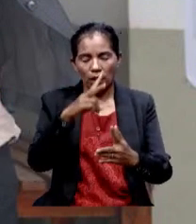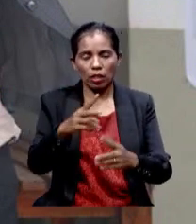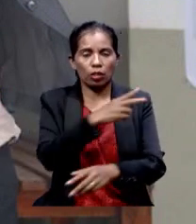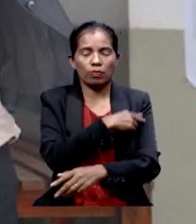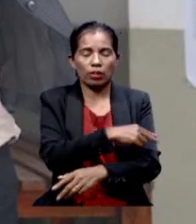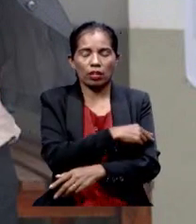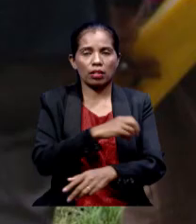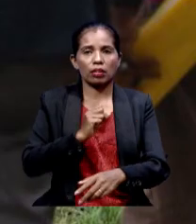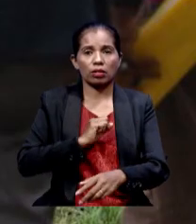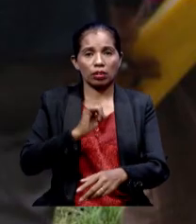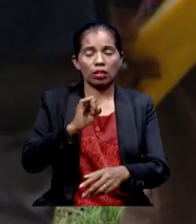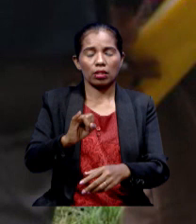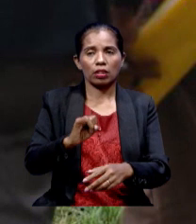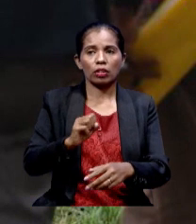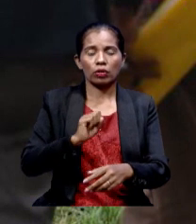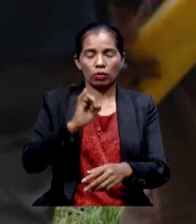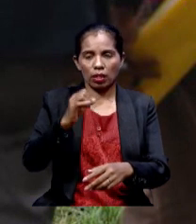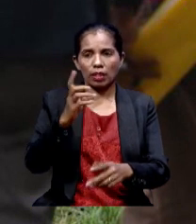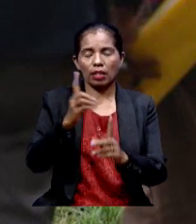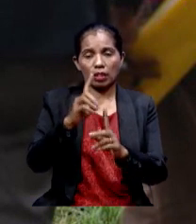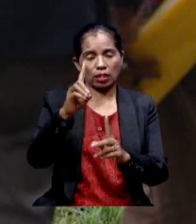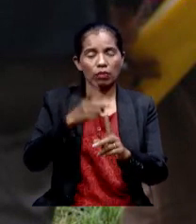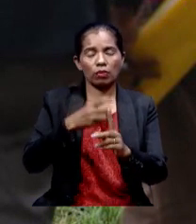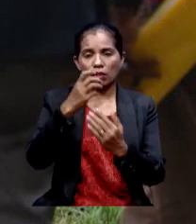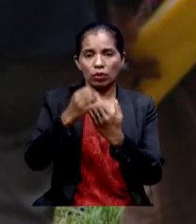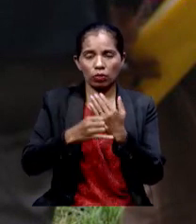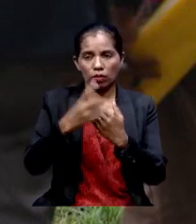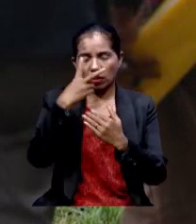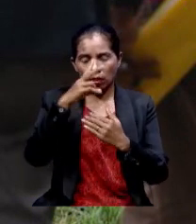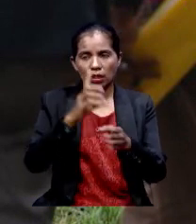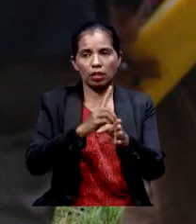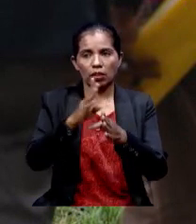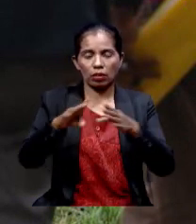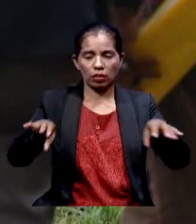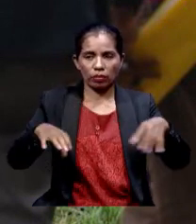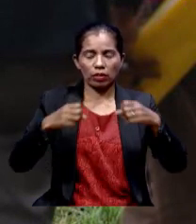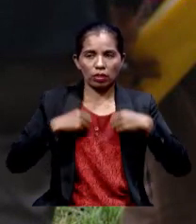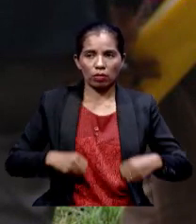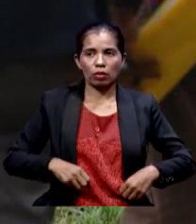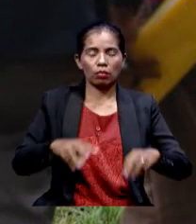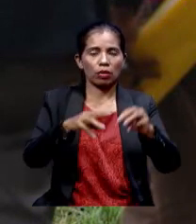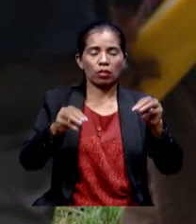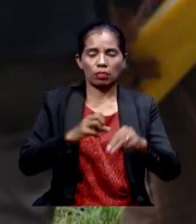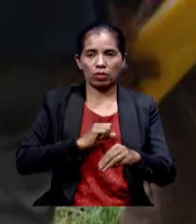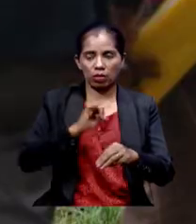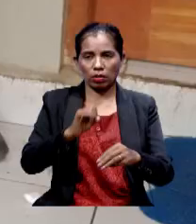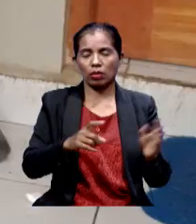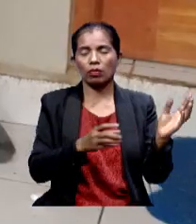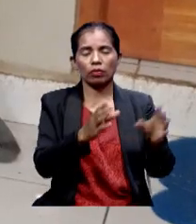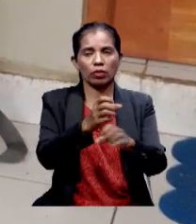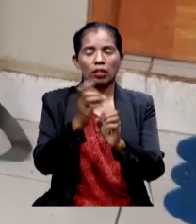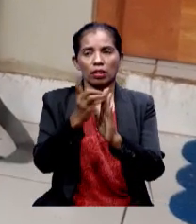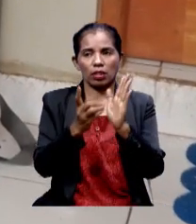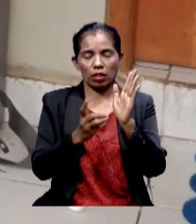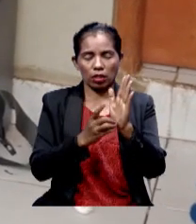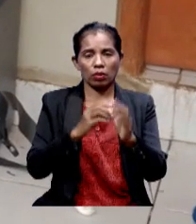e lorong ida fulan zelu, hode observa no orienta keras diretor servisio saude municipio Kovalima, atu relata dadus kona ba imoruk